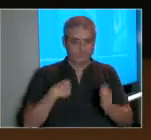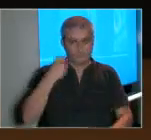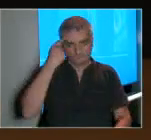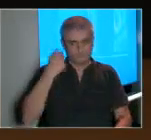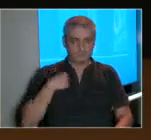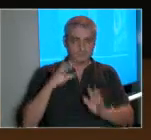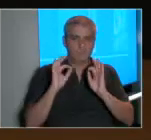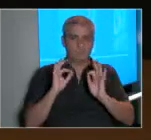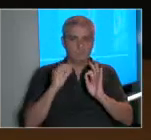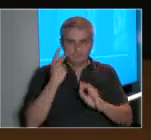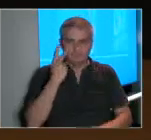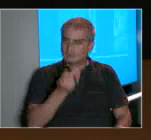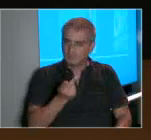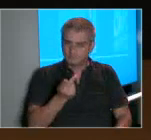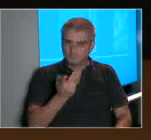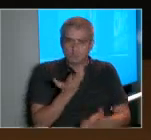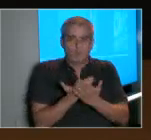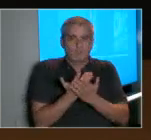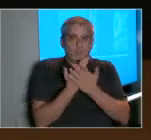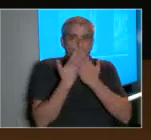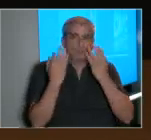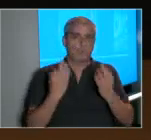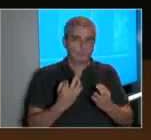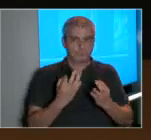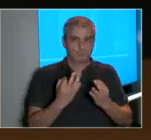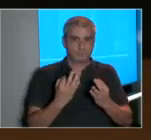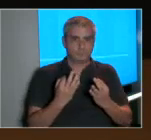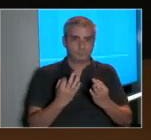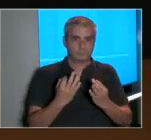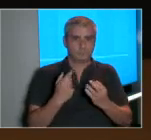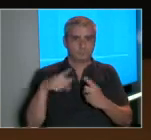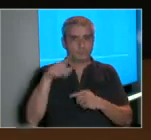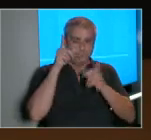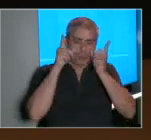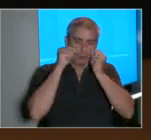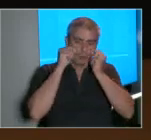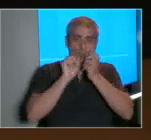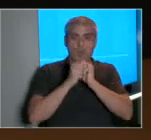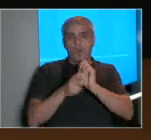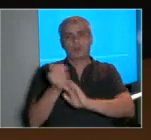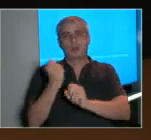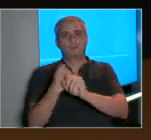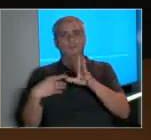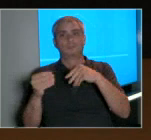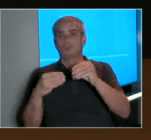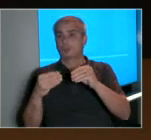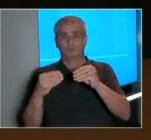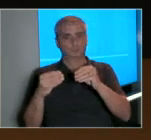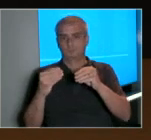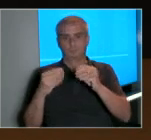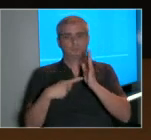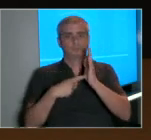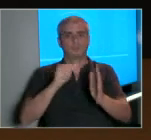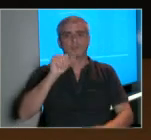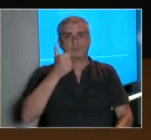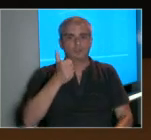שכשאנחנו באמת מסתכלים על עובדות ברורות, עצימת עין או הליכה לפשרות, מצביעה